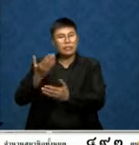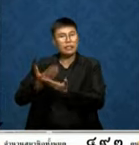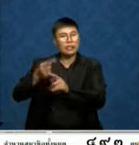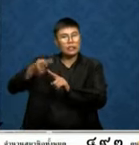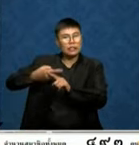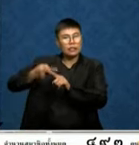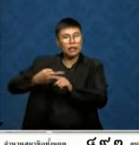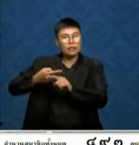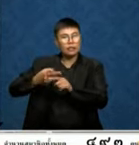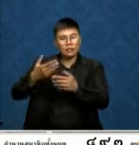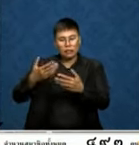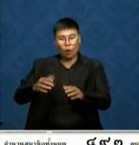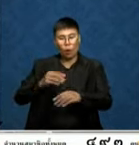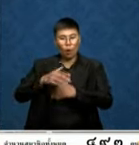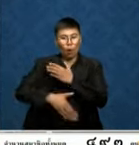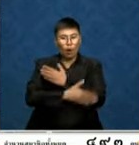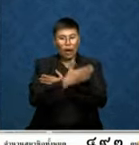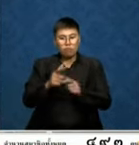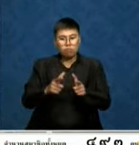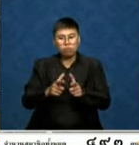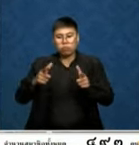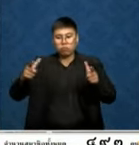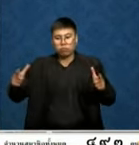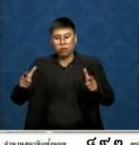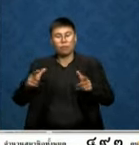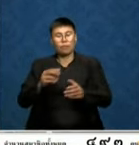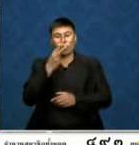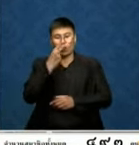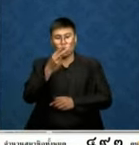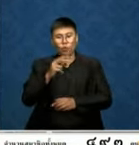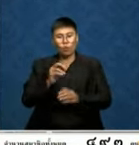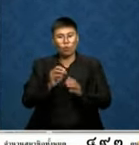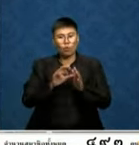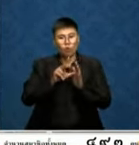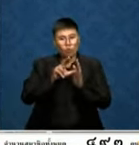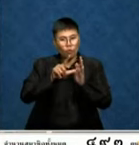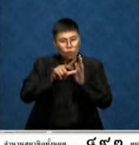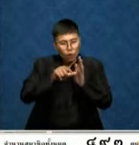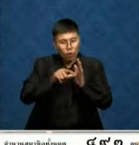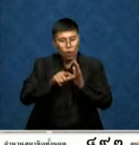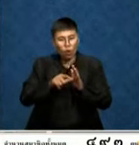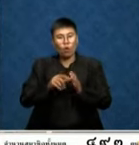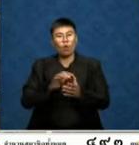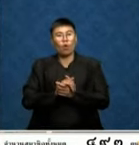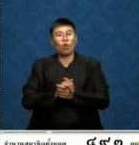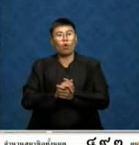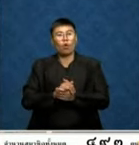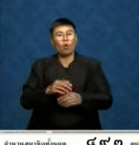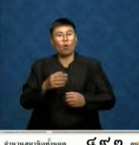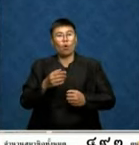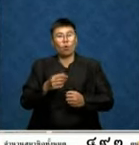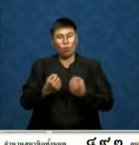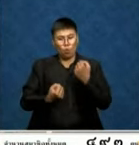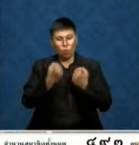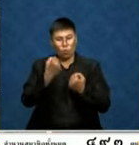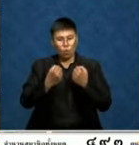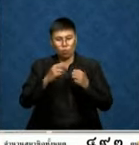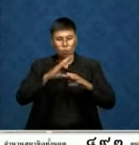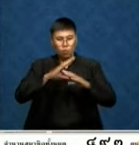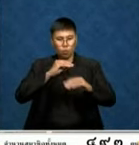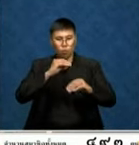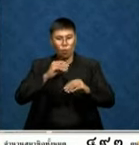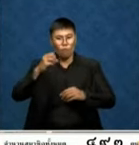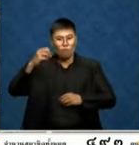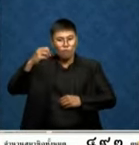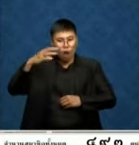กาสถ้าเราไปดูตามโลกโซเชียลก็จะถามนะครับว่ารถไฟฟ้าทันทีกี่โมงก็ต้องเรียนว่ารัฐบาลนี้เขาลด